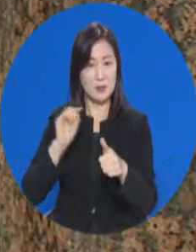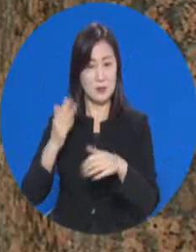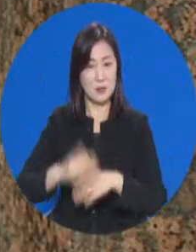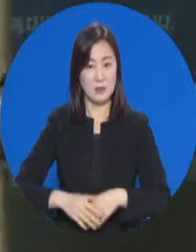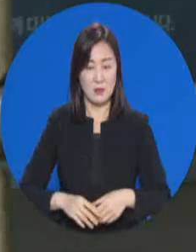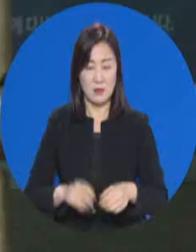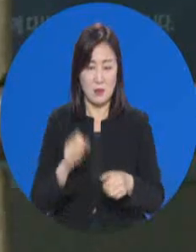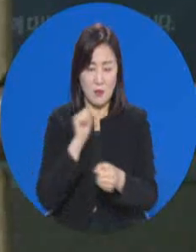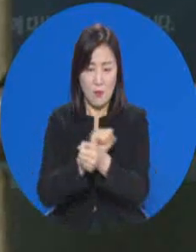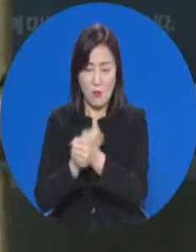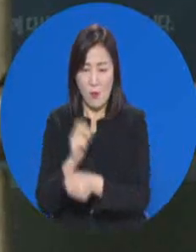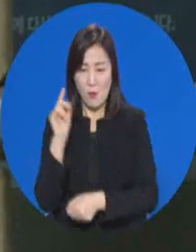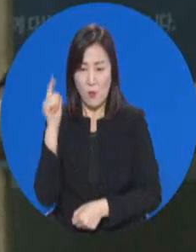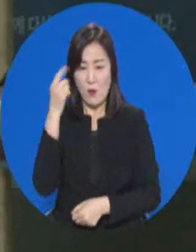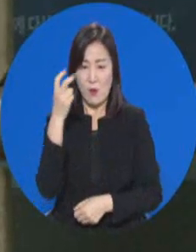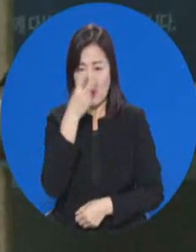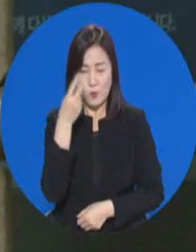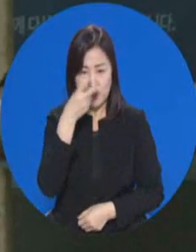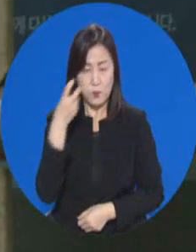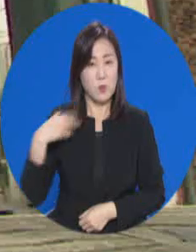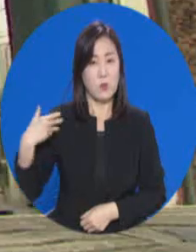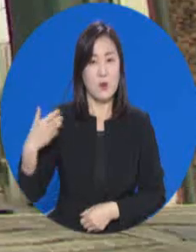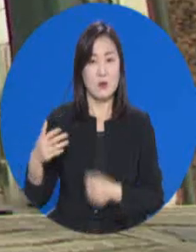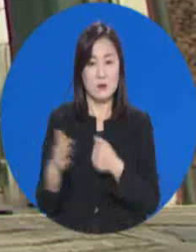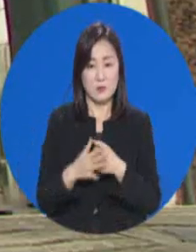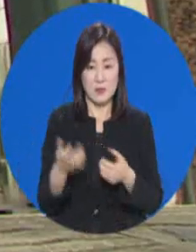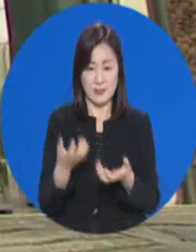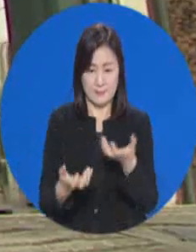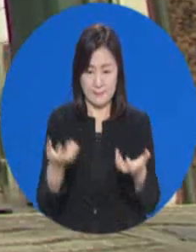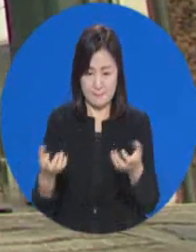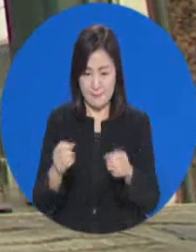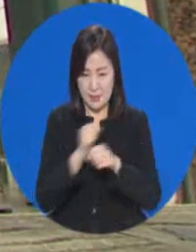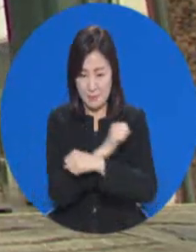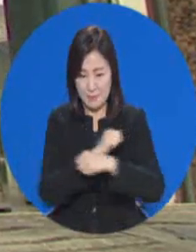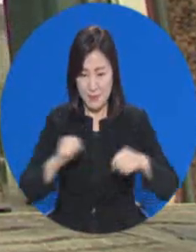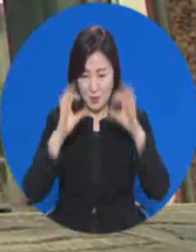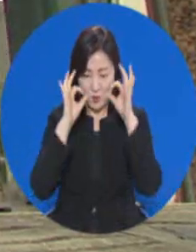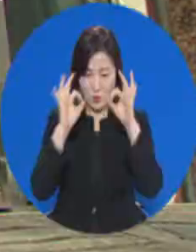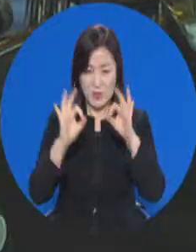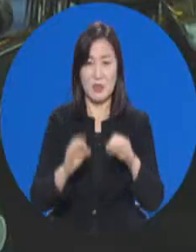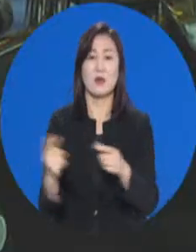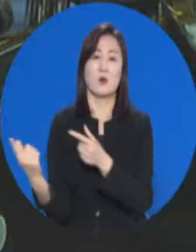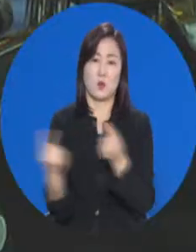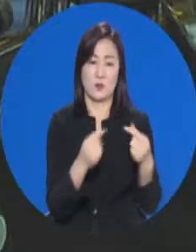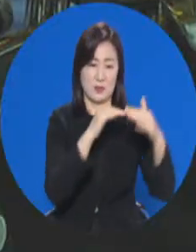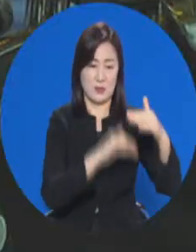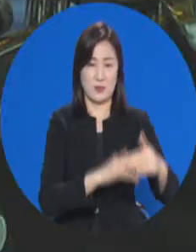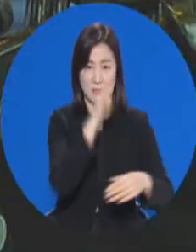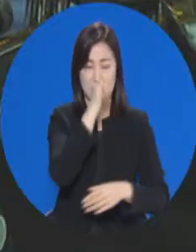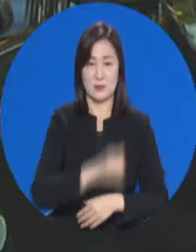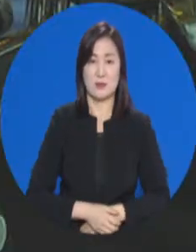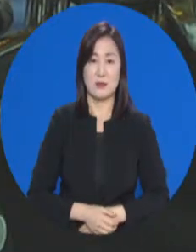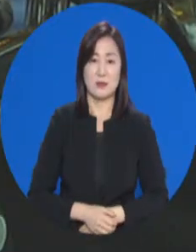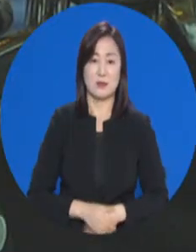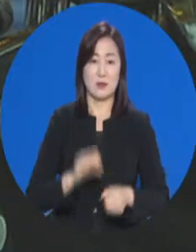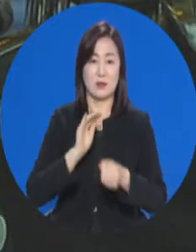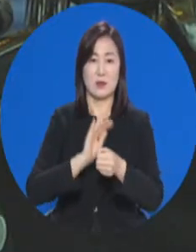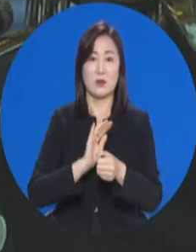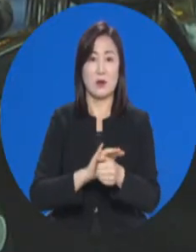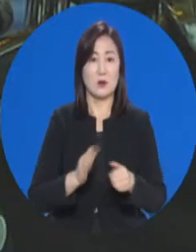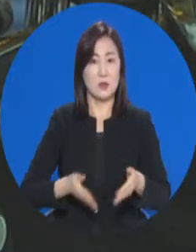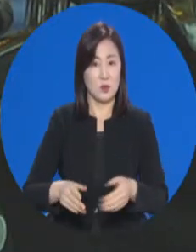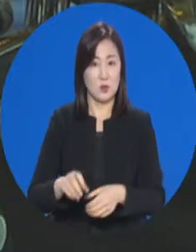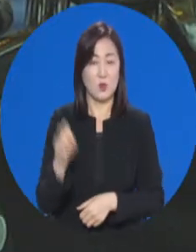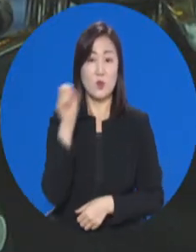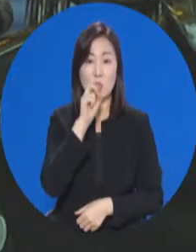감염 경로를 알 수 없었던 광주시가 이동동선을 확장하자 공통점이 발견됐습니다. 경기도 용인 골프 모임 확진자 한